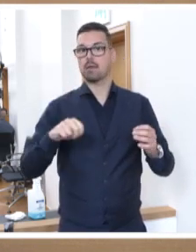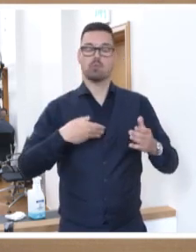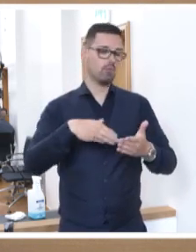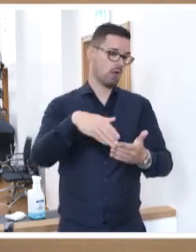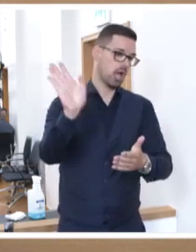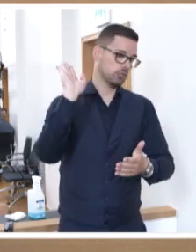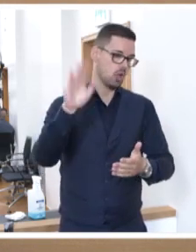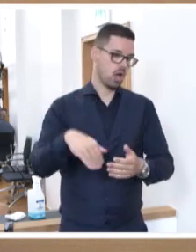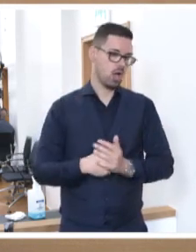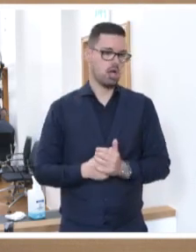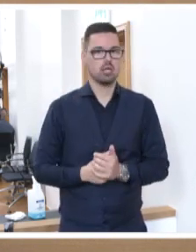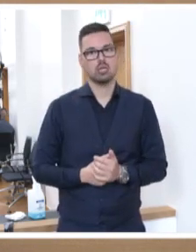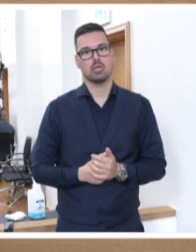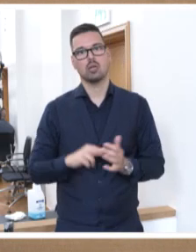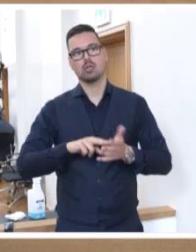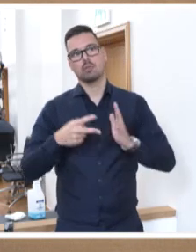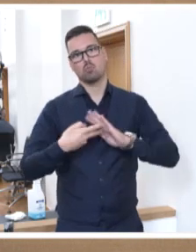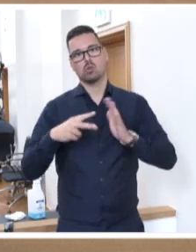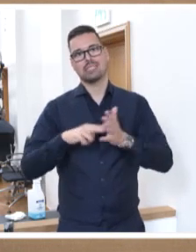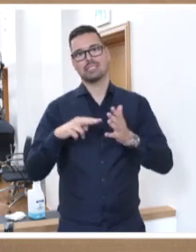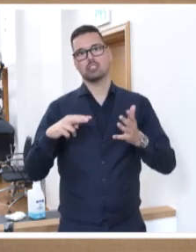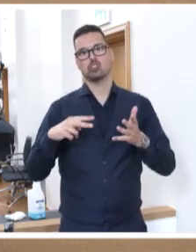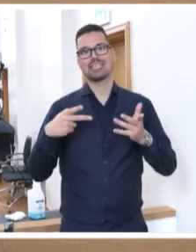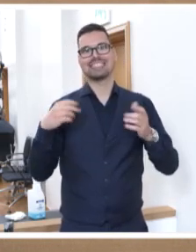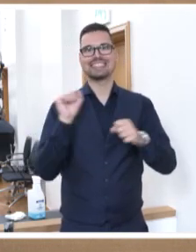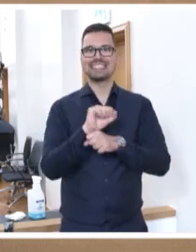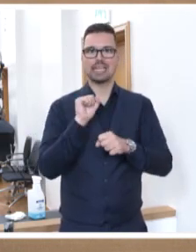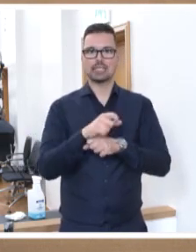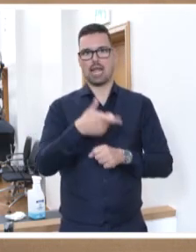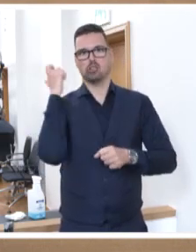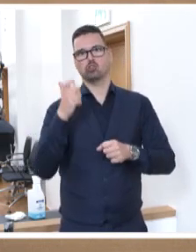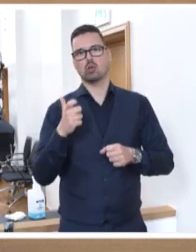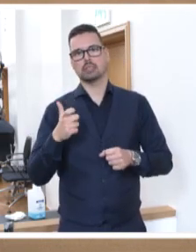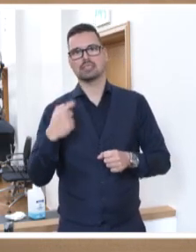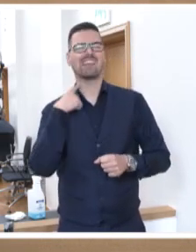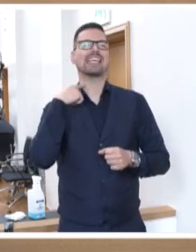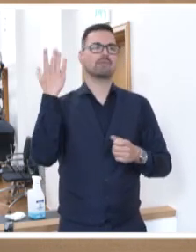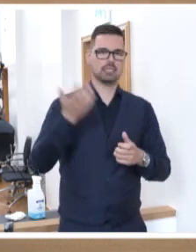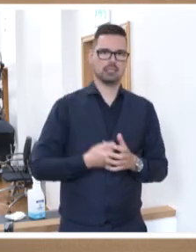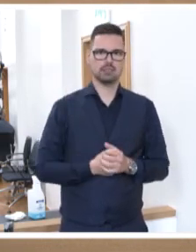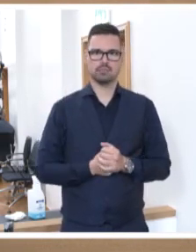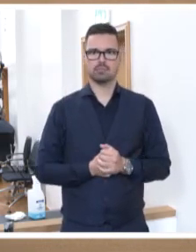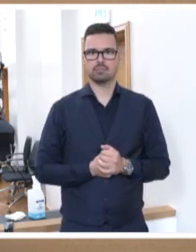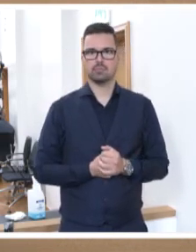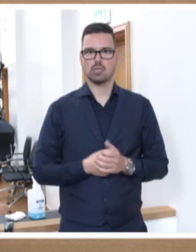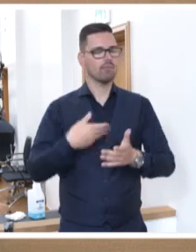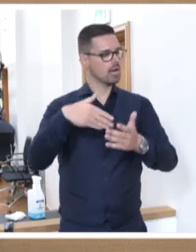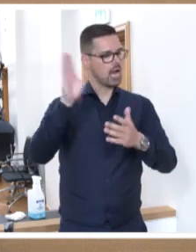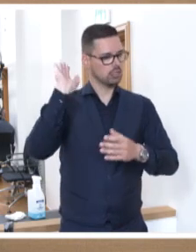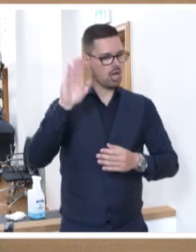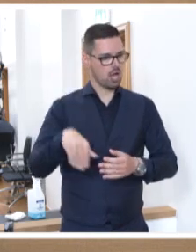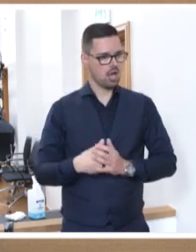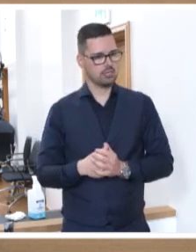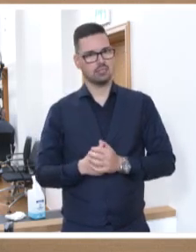gewähren. Politische Gegner werden inhaftiert, erschossen oder vergiftet. Wir lassen ihn